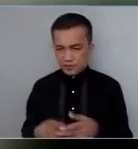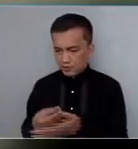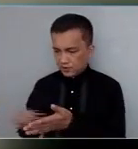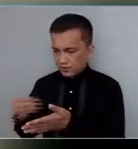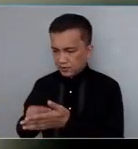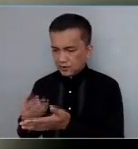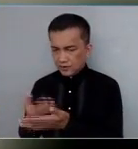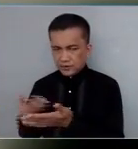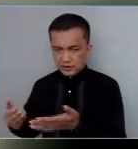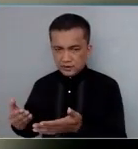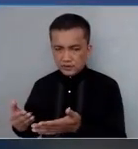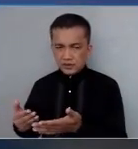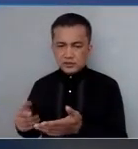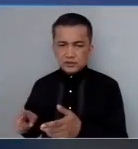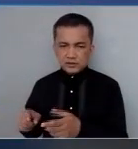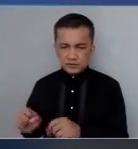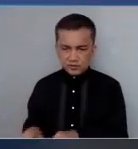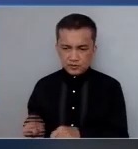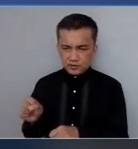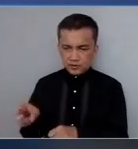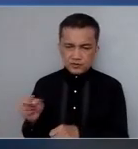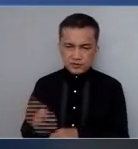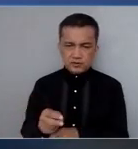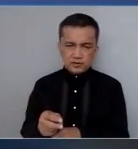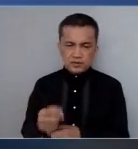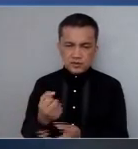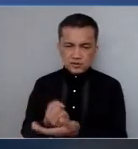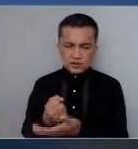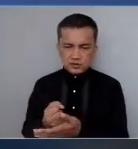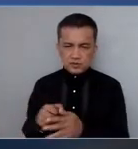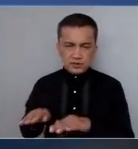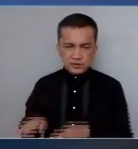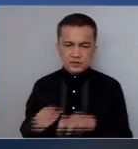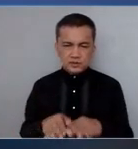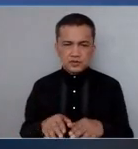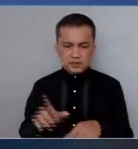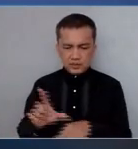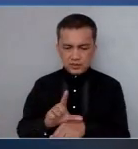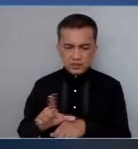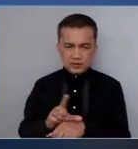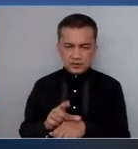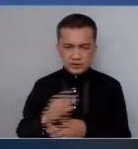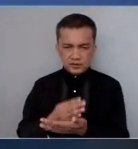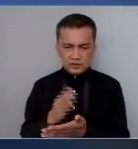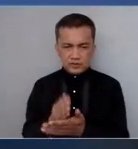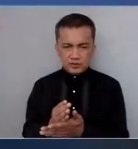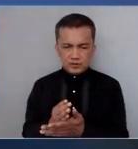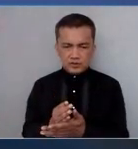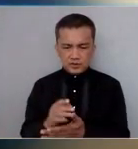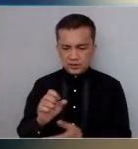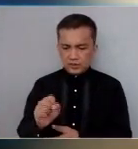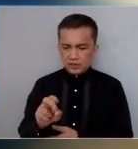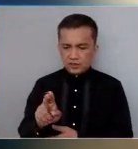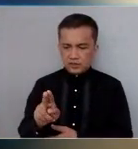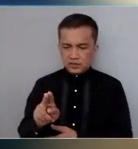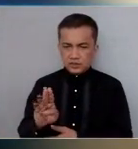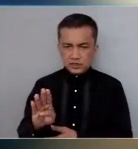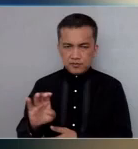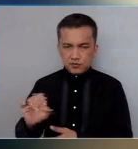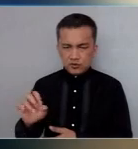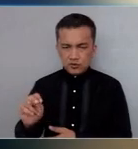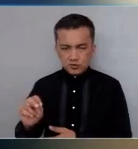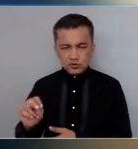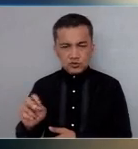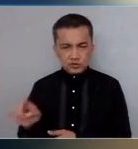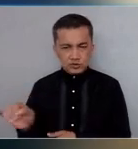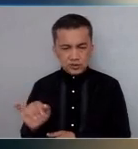fabrics, ng... At yun din yung pinapasweldo ko sa mga mananahe. Mm-hmm. Then yung labor na budget for that, pinasubcontractor ko na lang doon pa sa